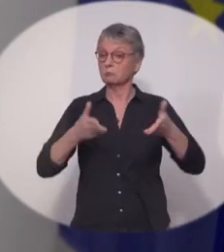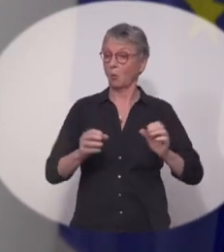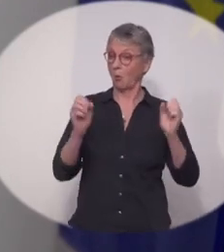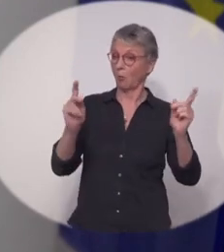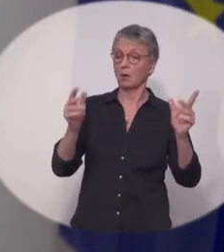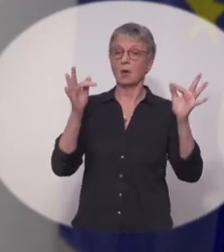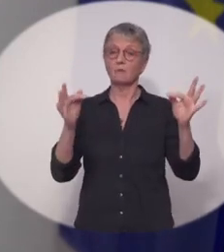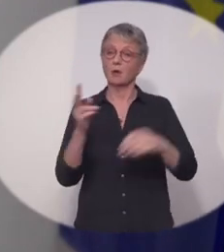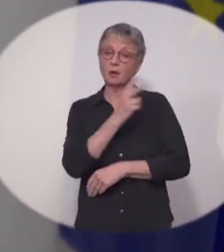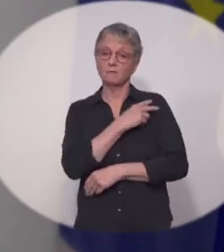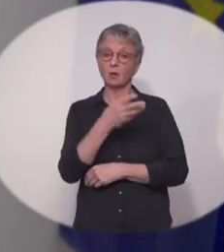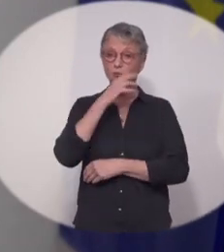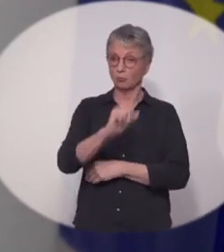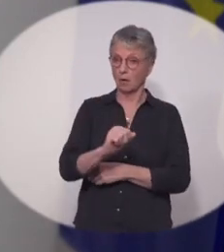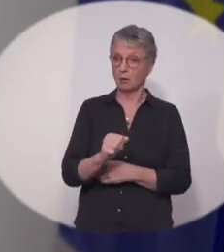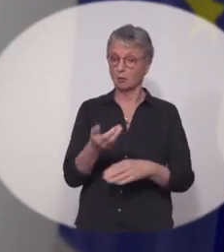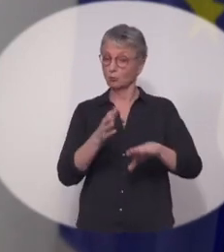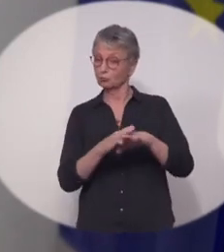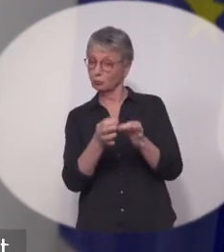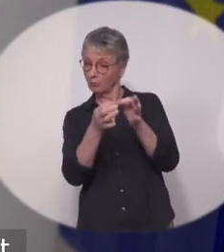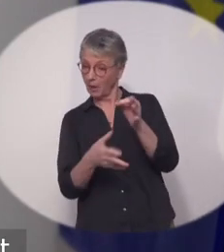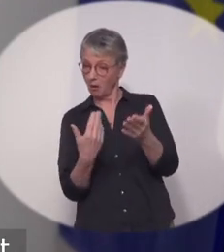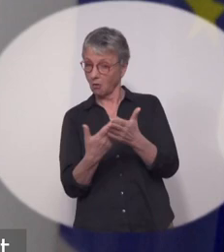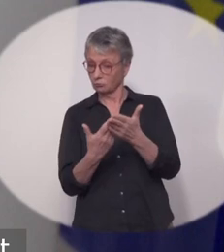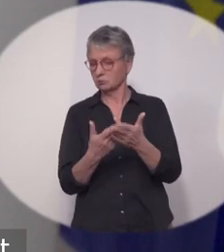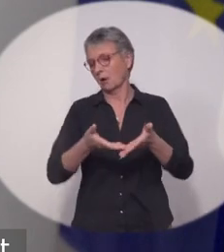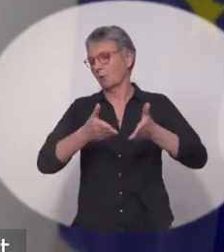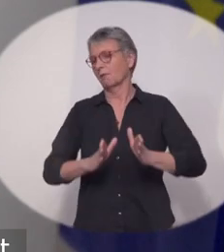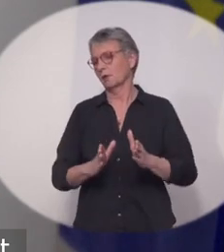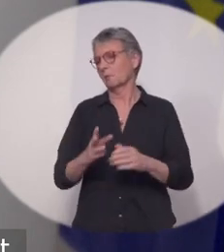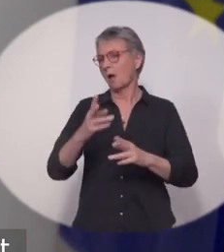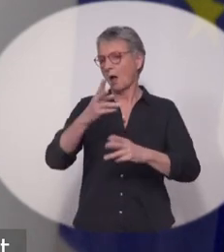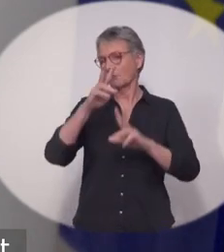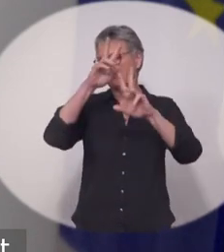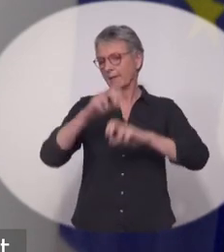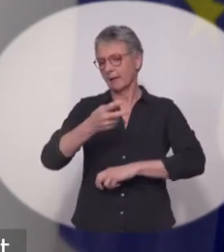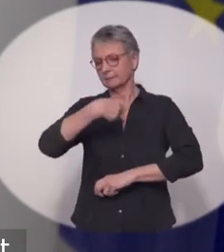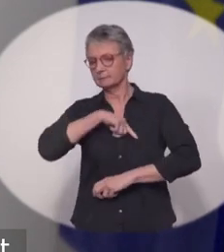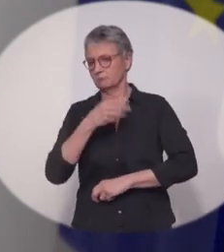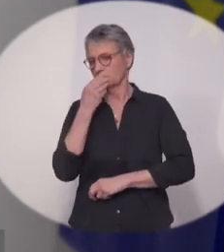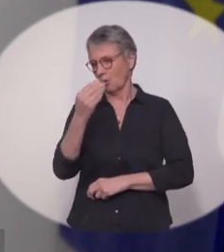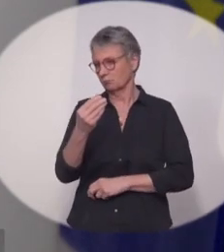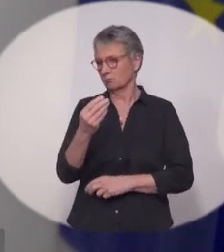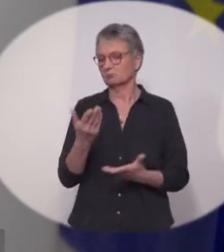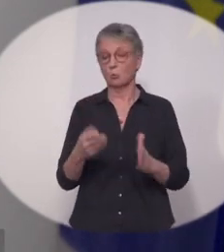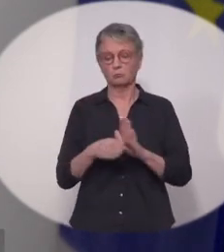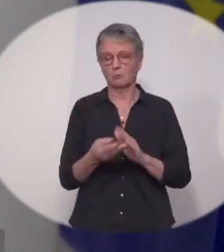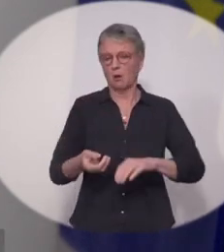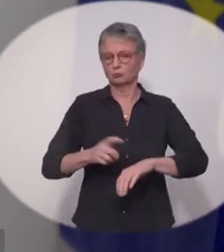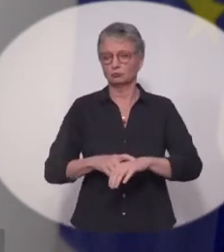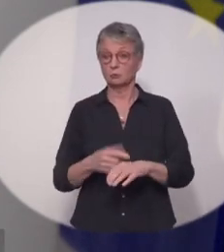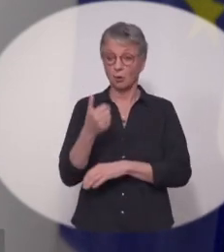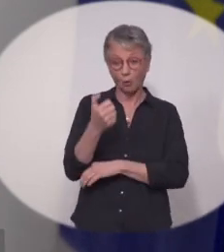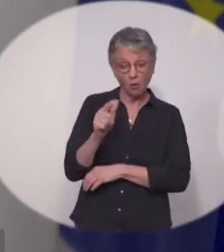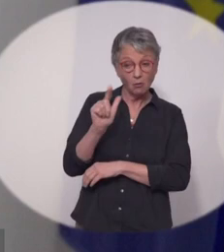les retours d'expérience en corse comme ailleurs confirme que notre analyse était depuis le début la bonne la corse où le